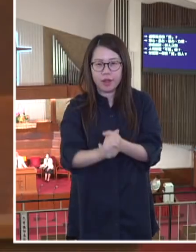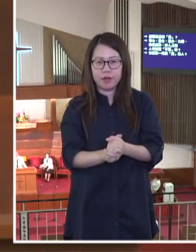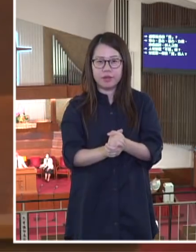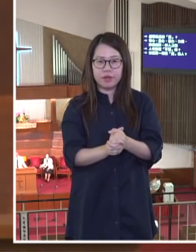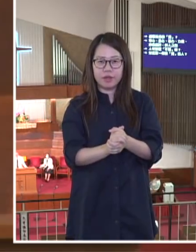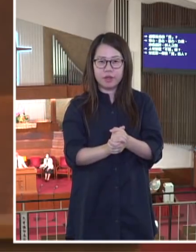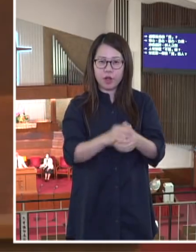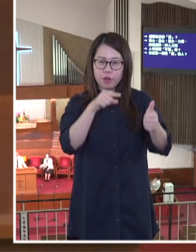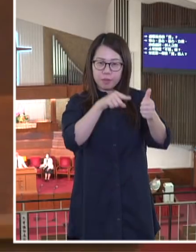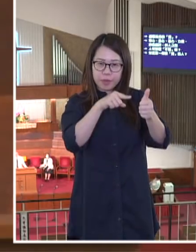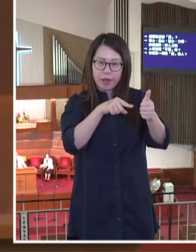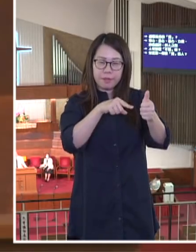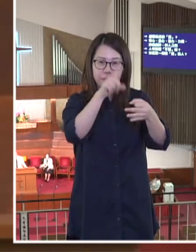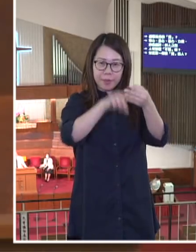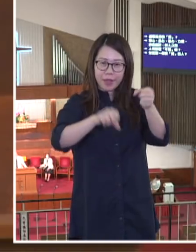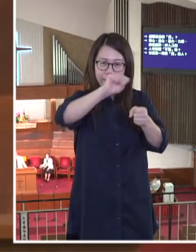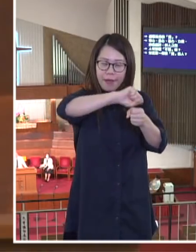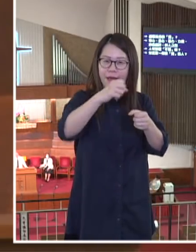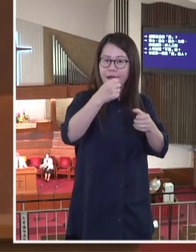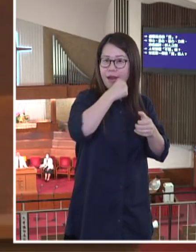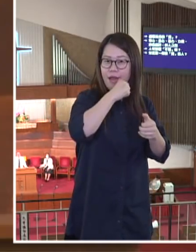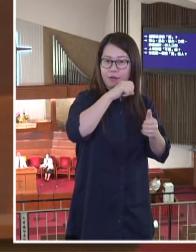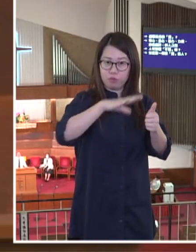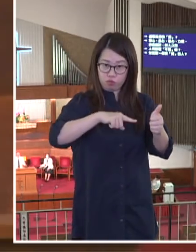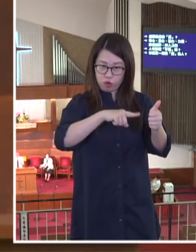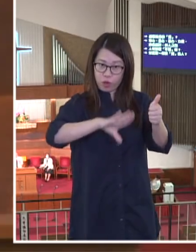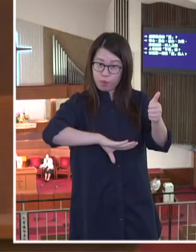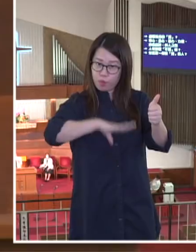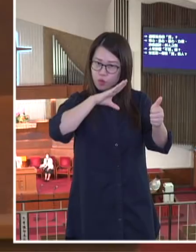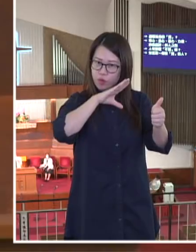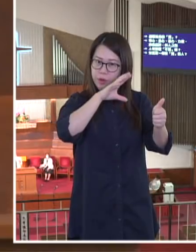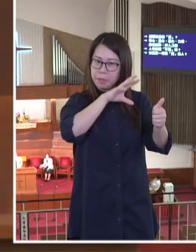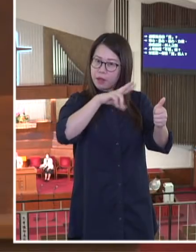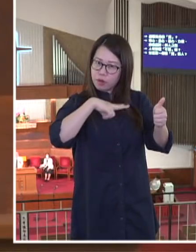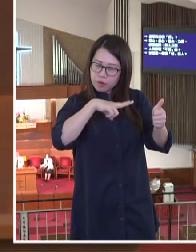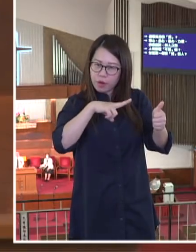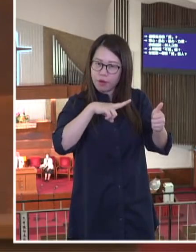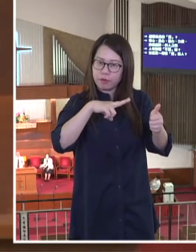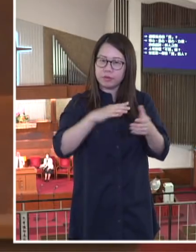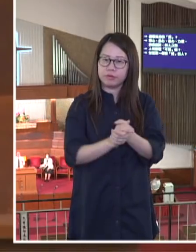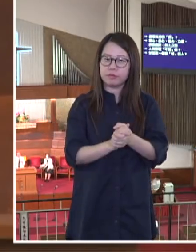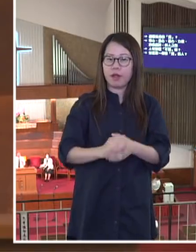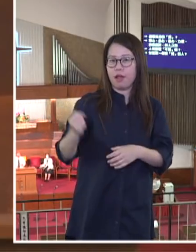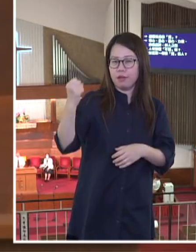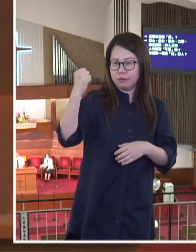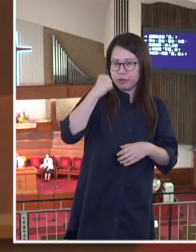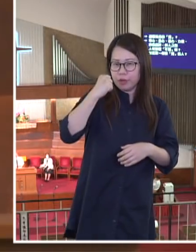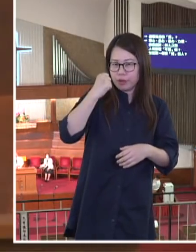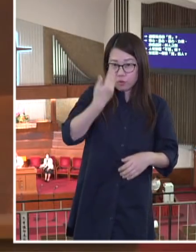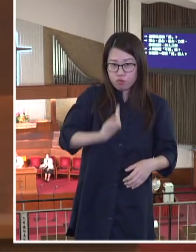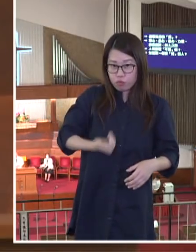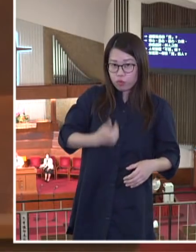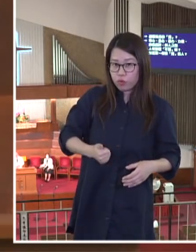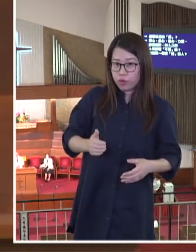载嘅专心？忠心、信心、力量、神的应许、神同人之间的预